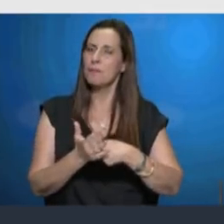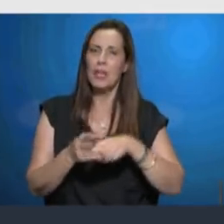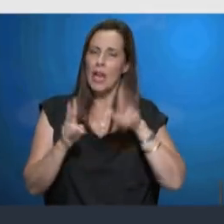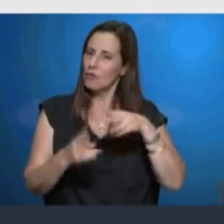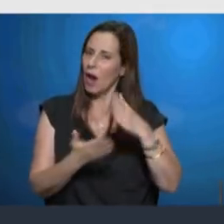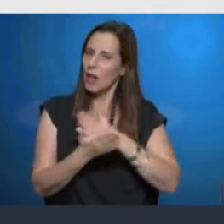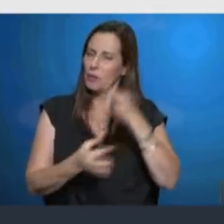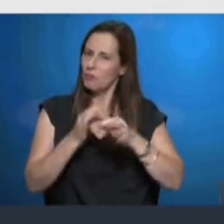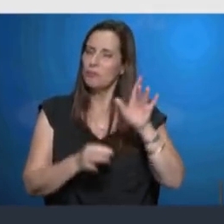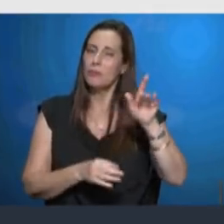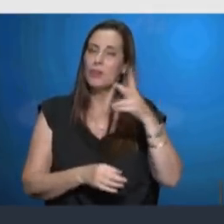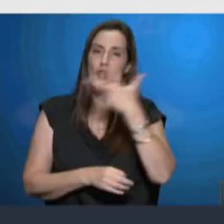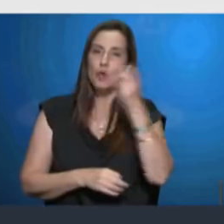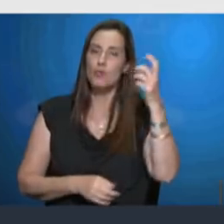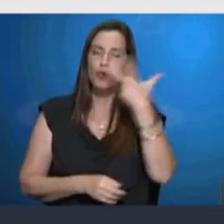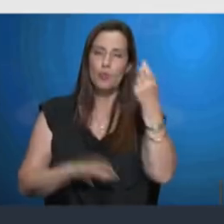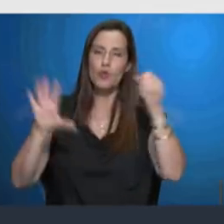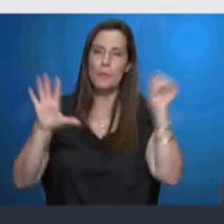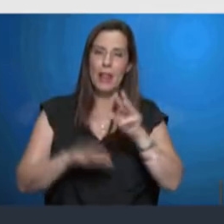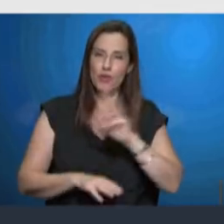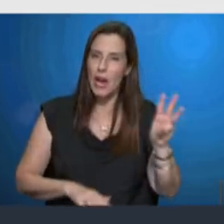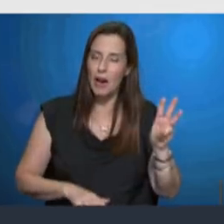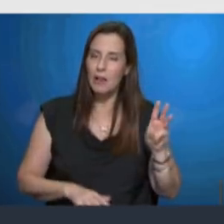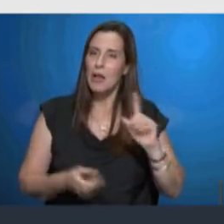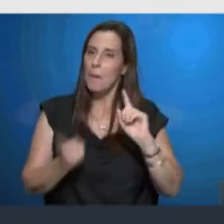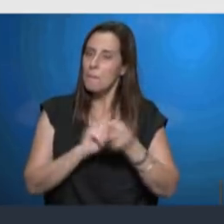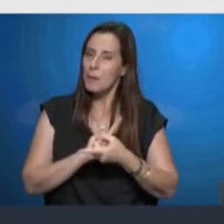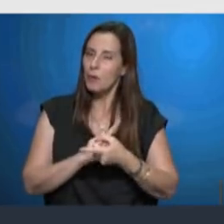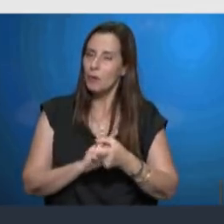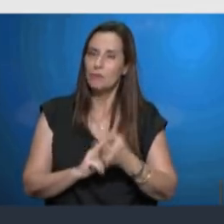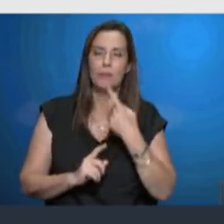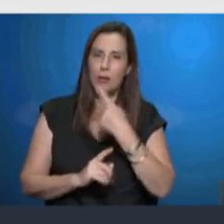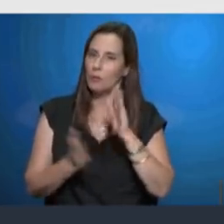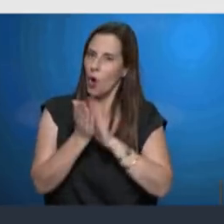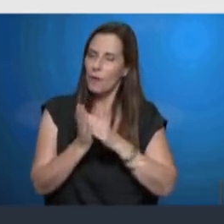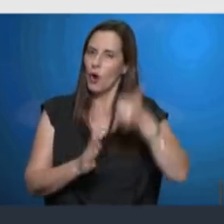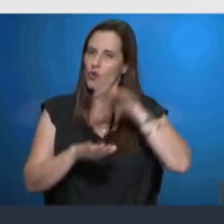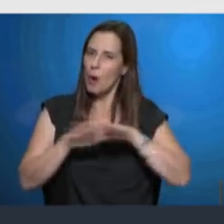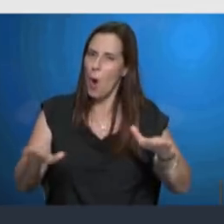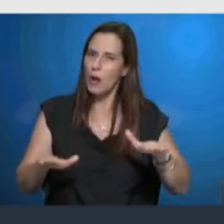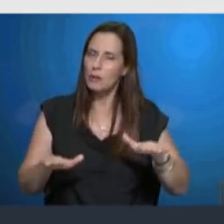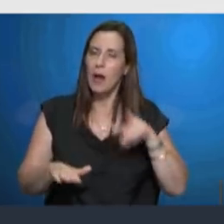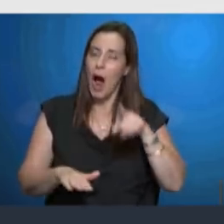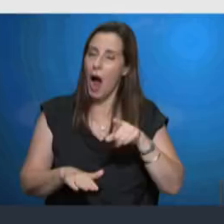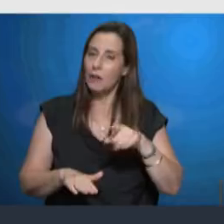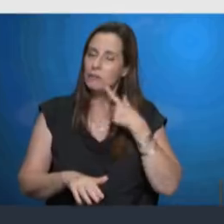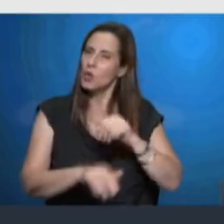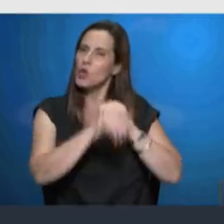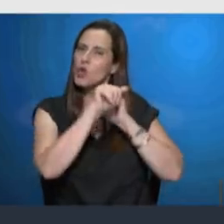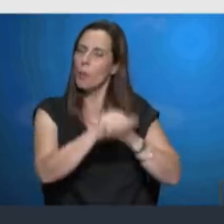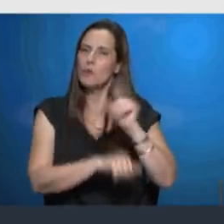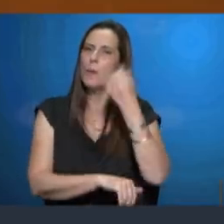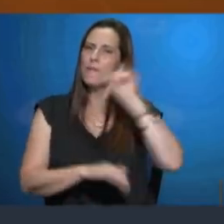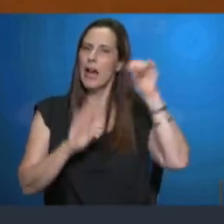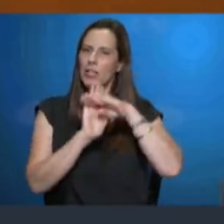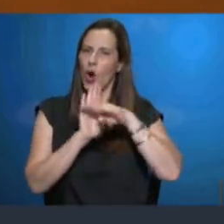פסק דין נגדה בסך 360 אלף שקלים. במקום לציין לשבח את ראש המועצה לשעבר, אתם נותנים רוח גבית למפרי